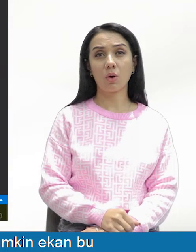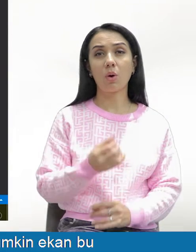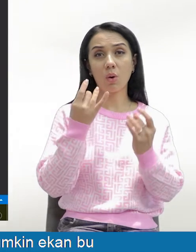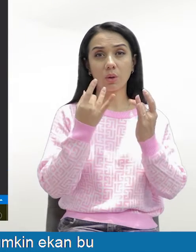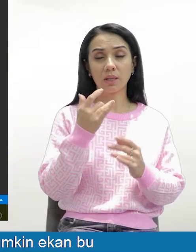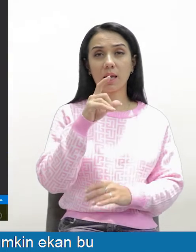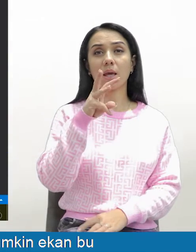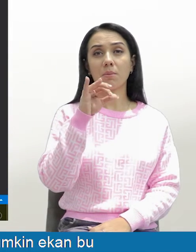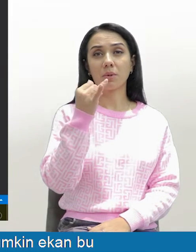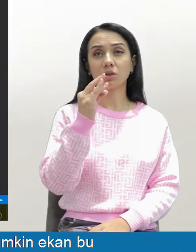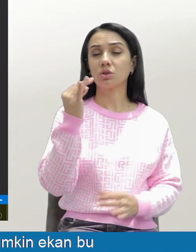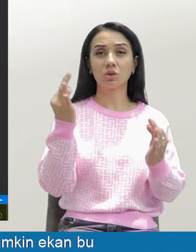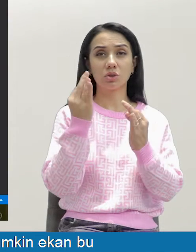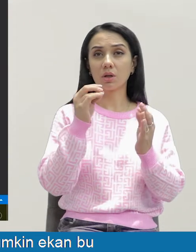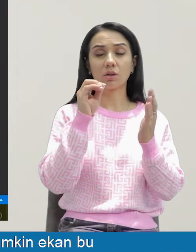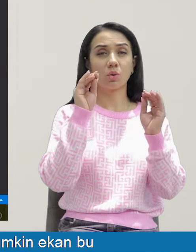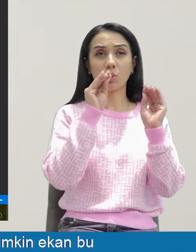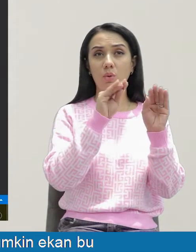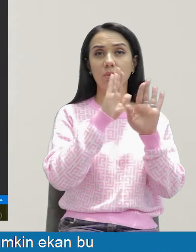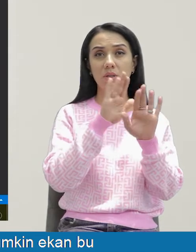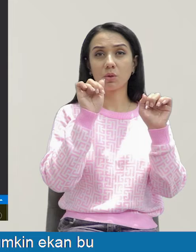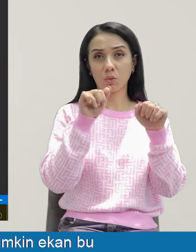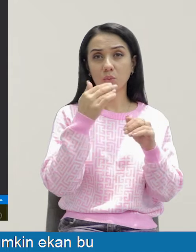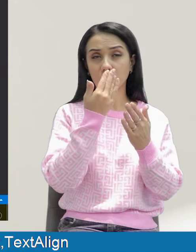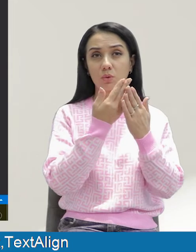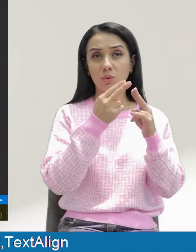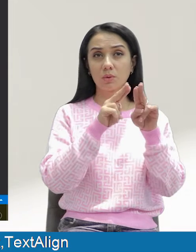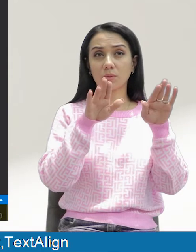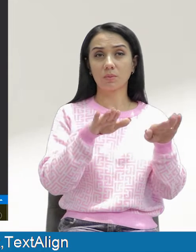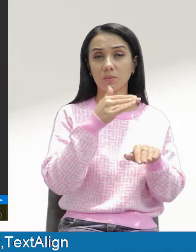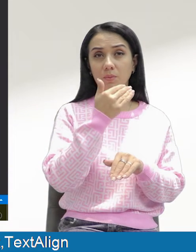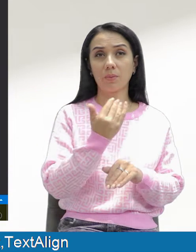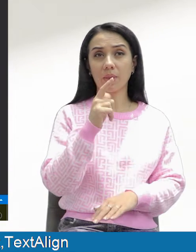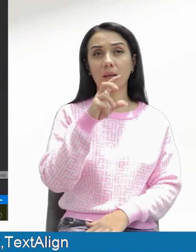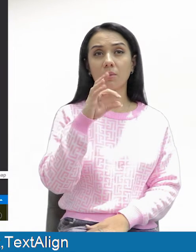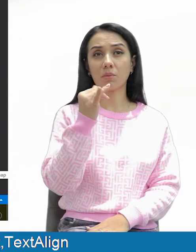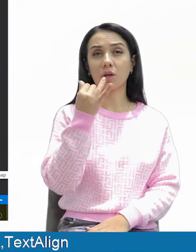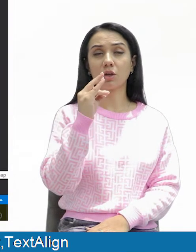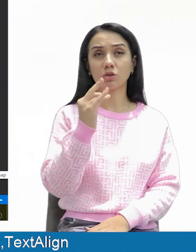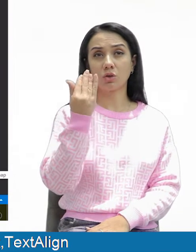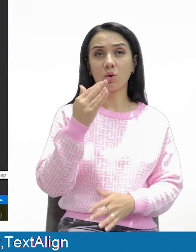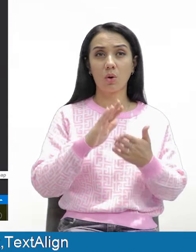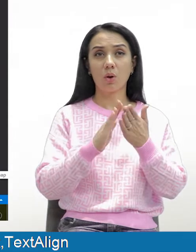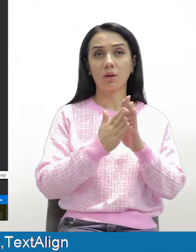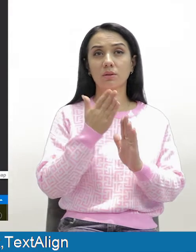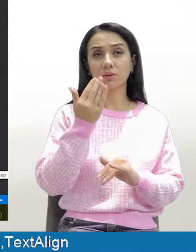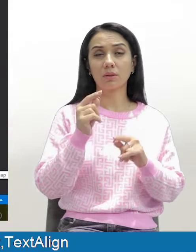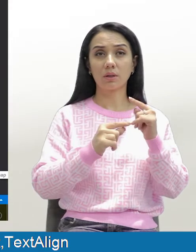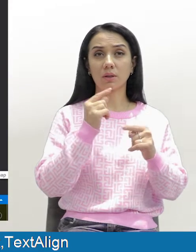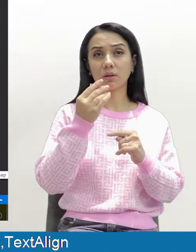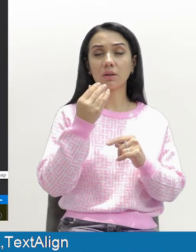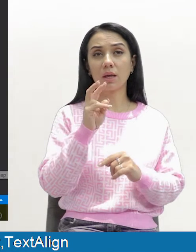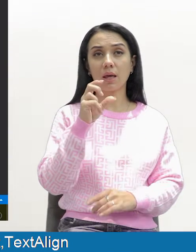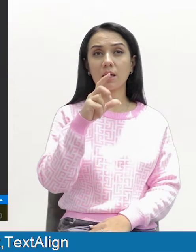image qo'yishimiz mumkin yoki hech narsa qo'ymasligimiz mumkin ekan bu yerga mana bizniki image holatda birinchi keyin